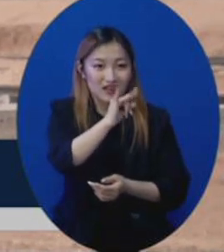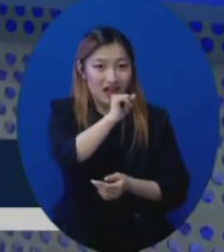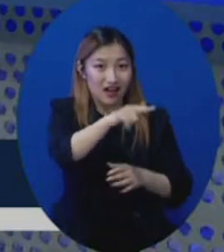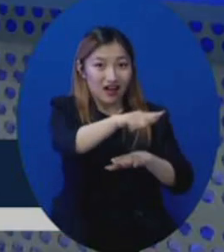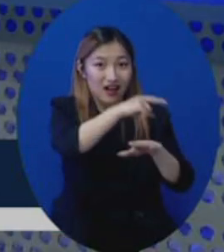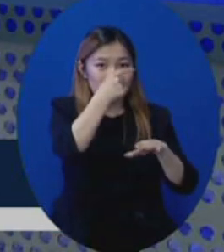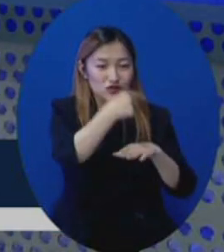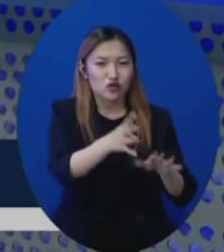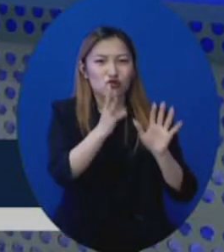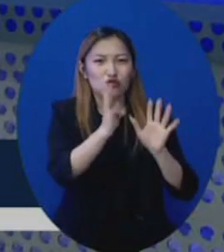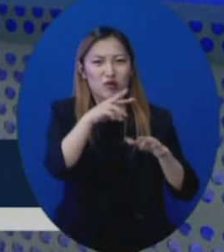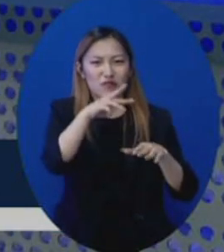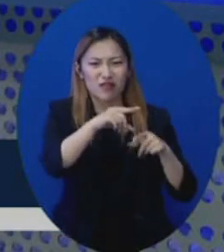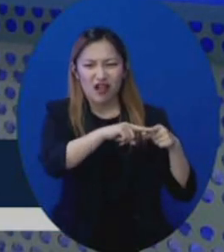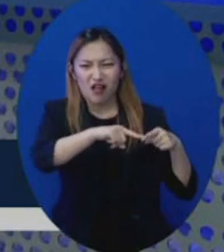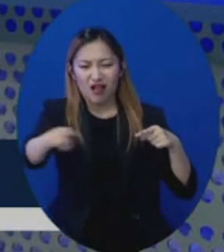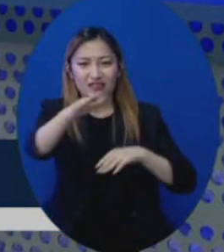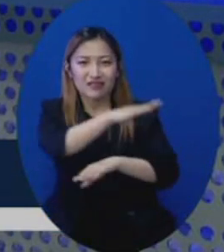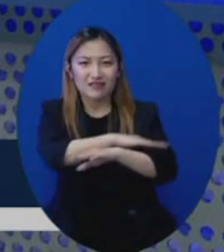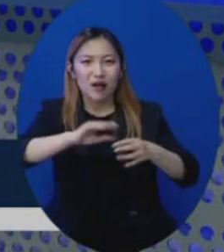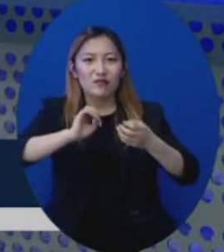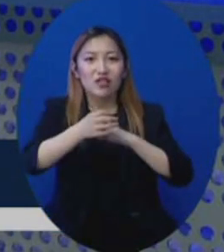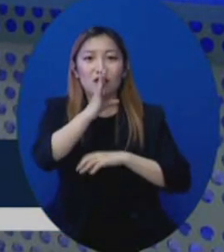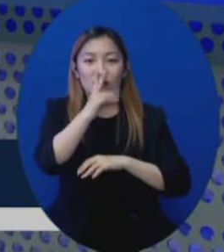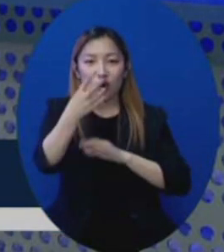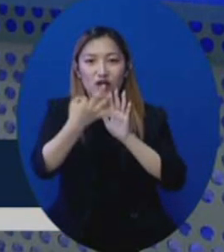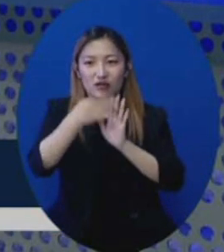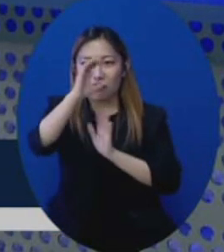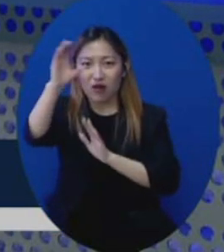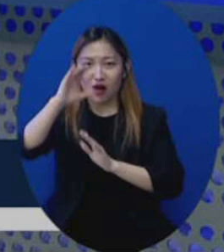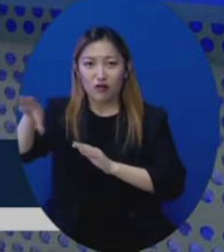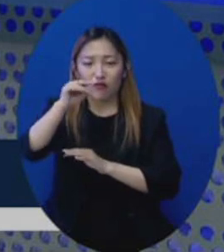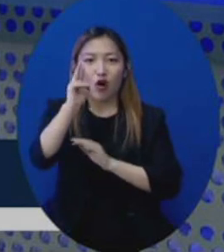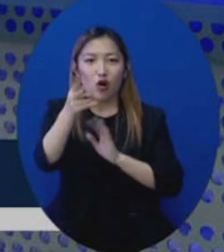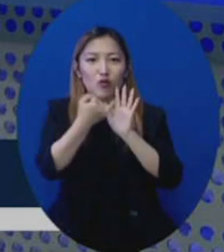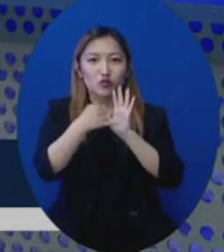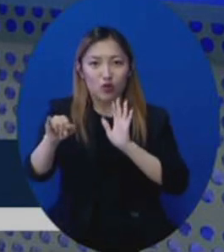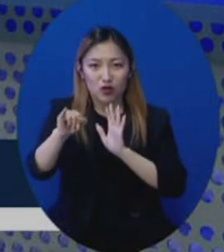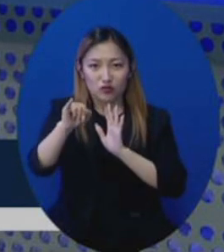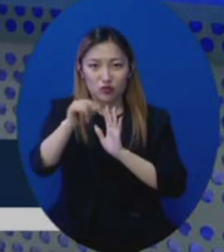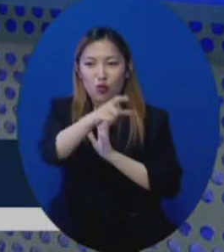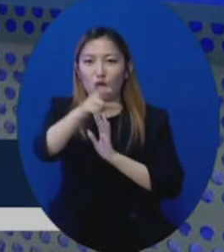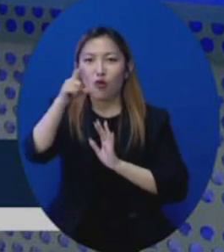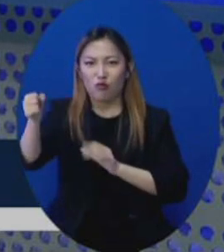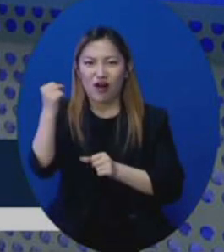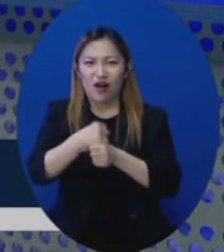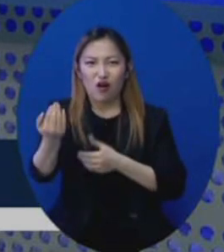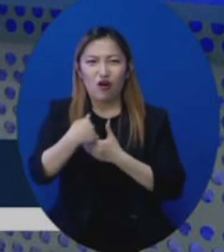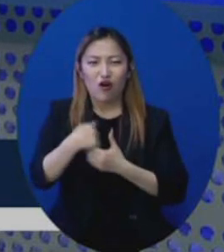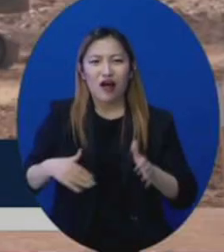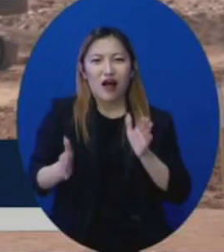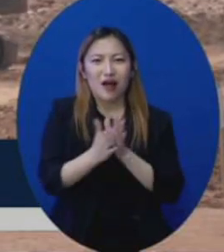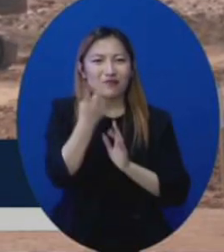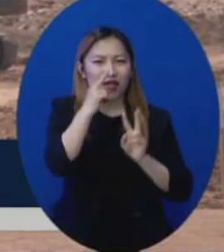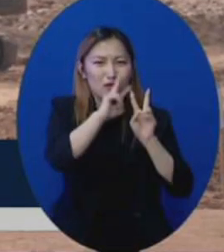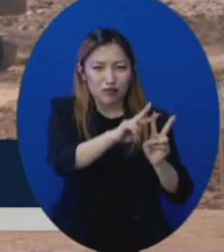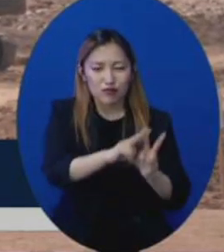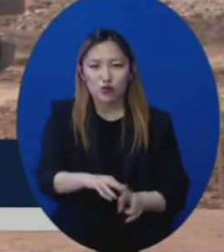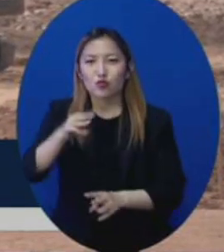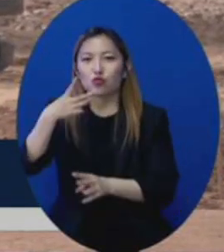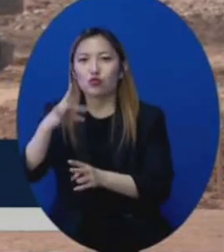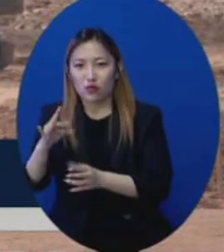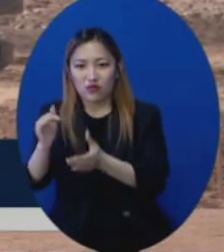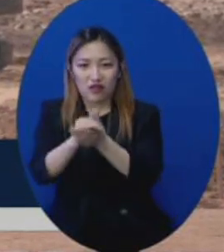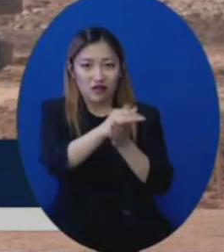км замыг барьж байгуулахад нийтдээ 28,000 аж ахуйн нэгжийн 2,600 гаруй хүн байнгын болон төр ажлын байраар хангажээ. Цаашид ч гэсэн